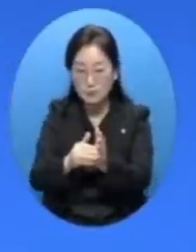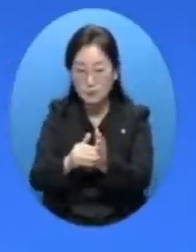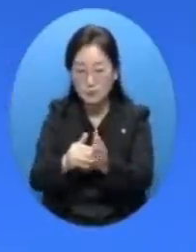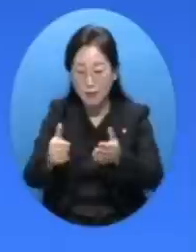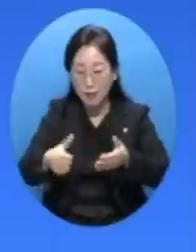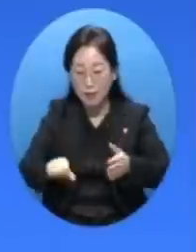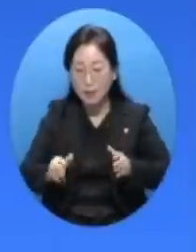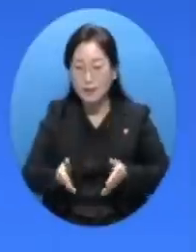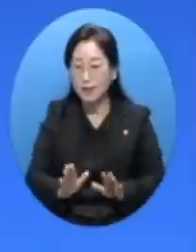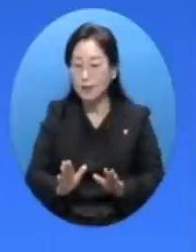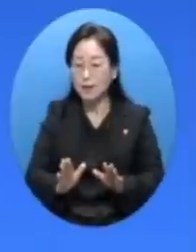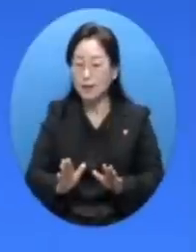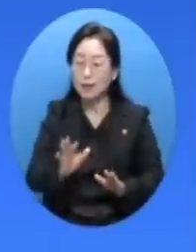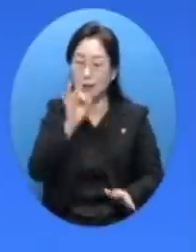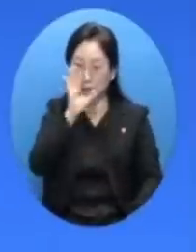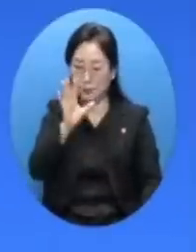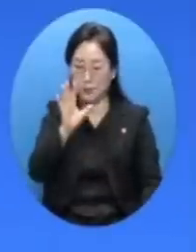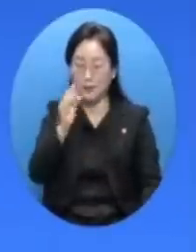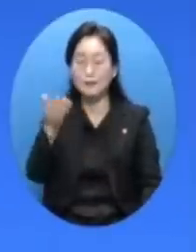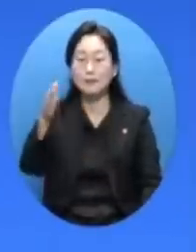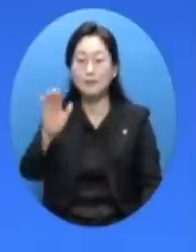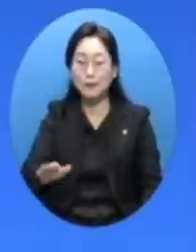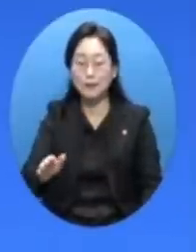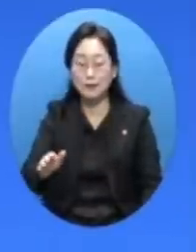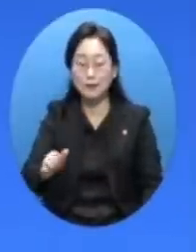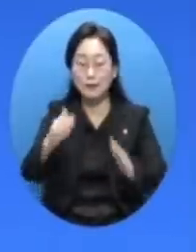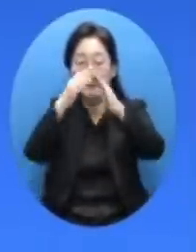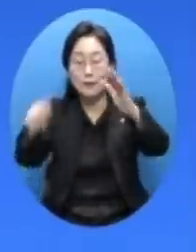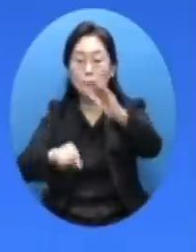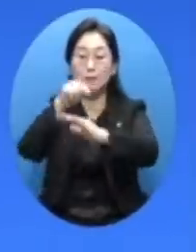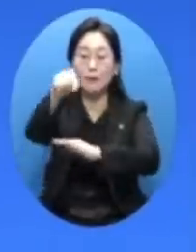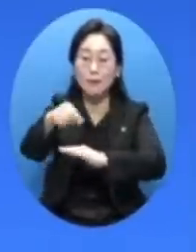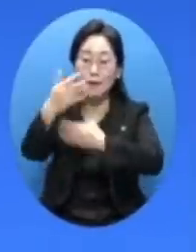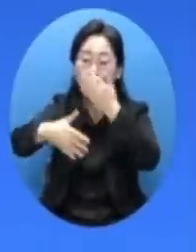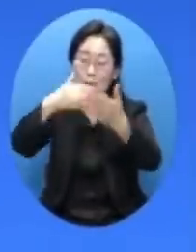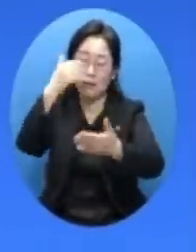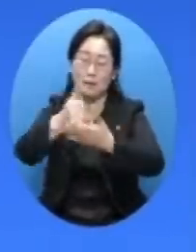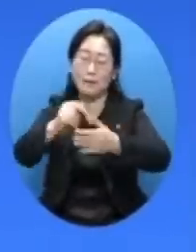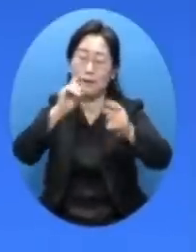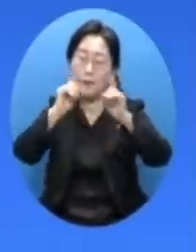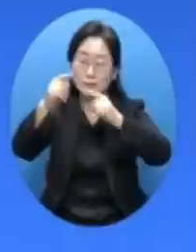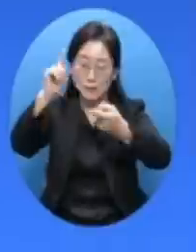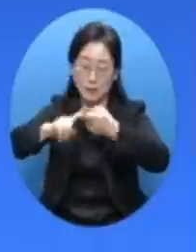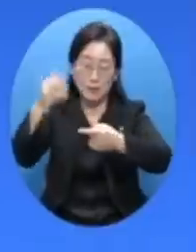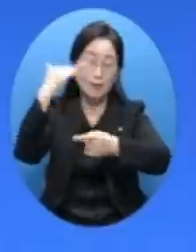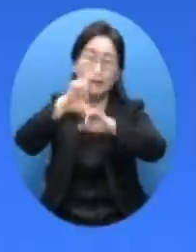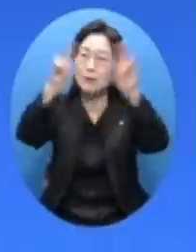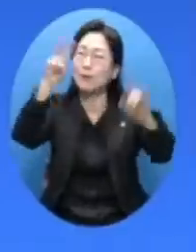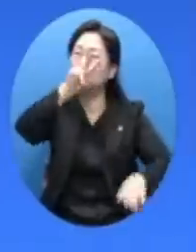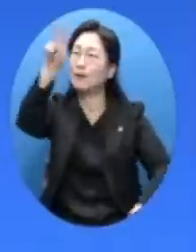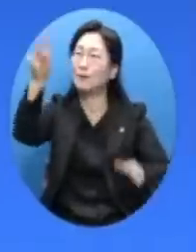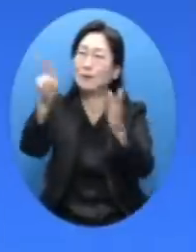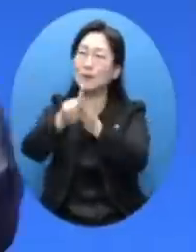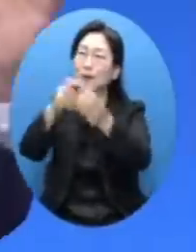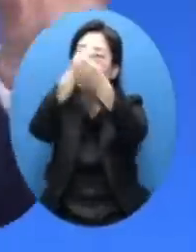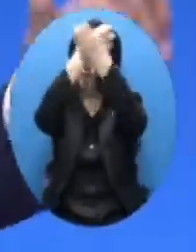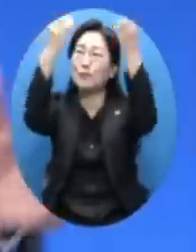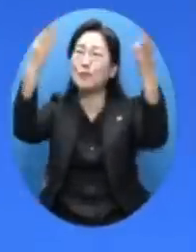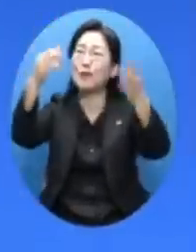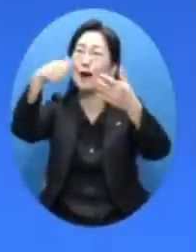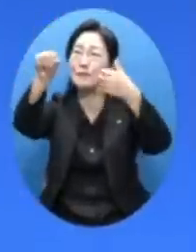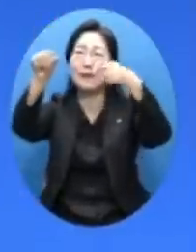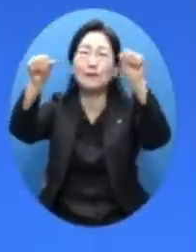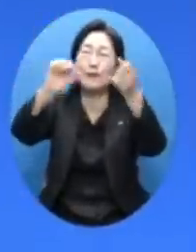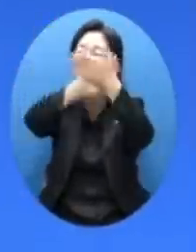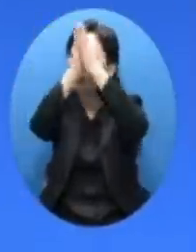영원히 낳지 못했을 것입니다. 그러나 그가 천막에서 뛰쳐나와서 하나님 말씀을 듣고 하늘을 바라보고 믿음을 갖았을 때 그 별들이 자기 자식으로 다